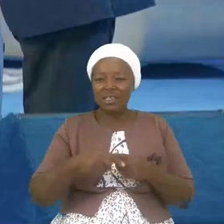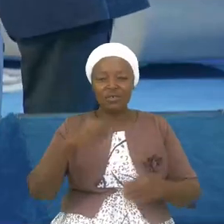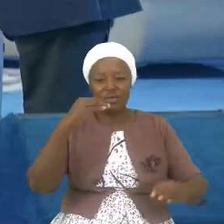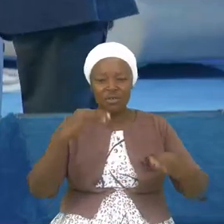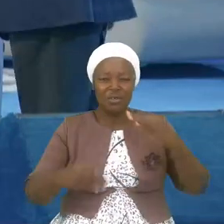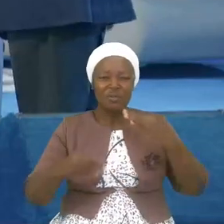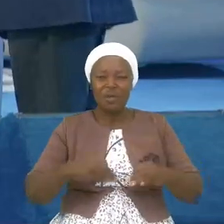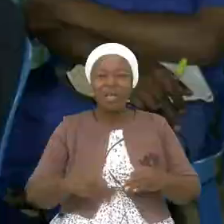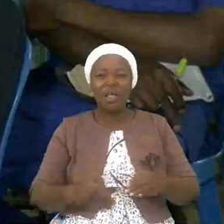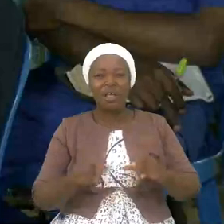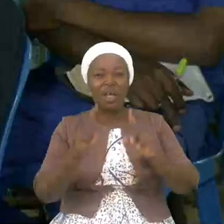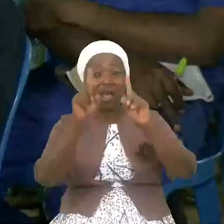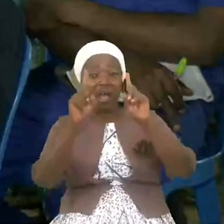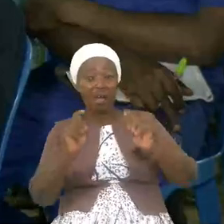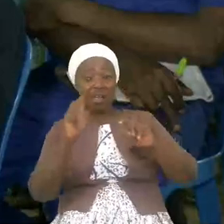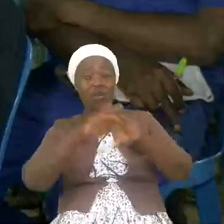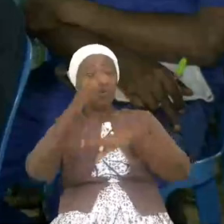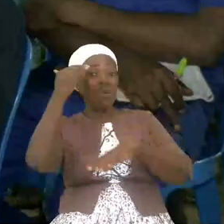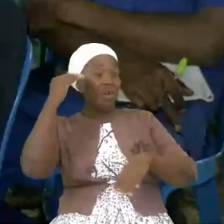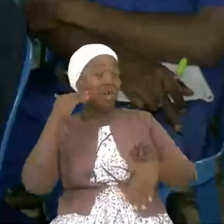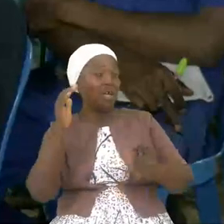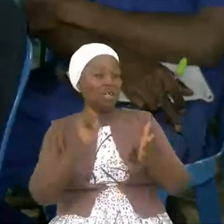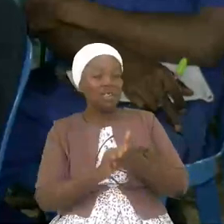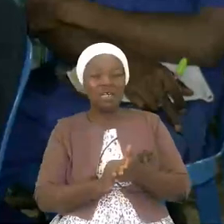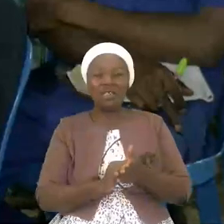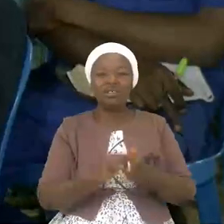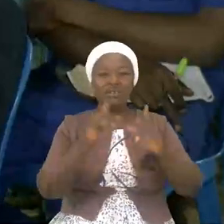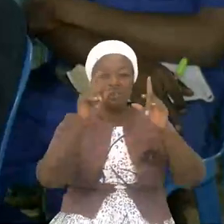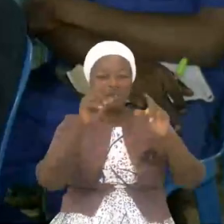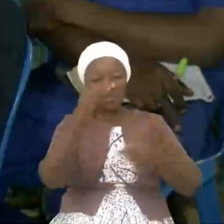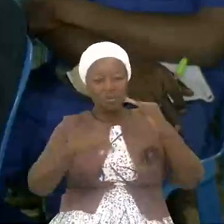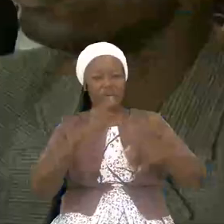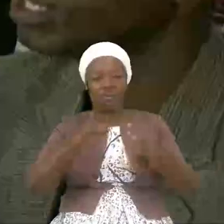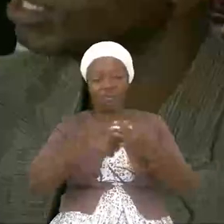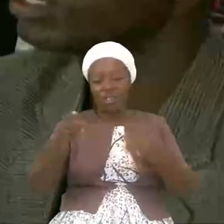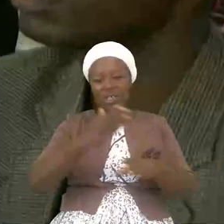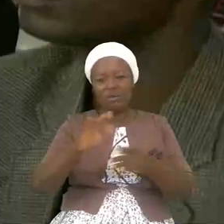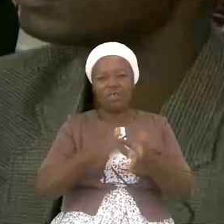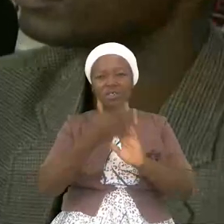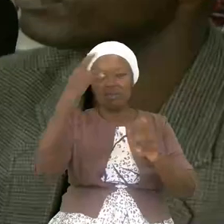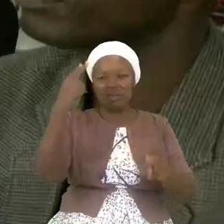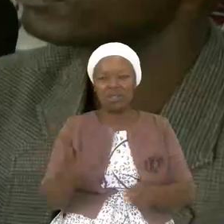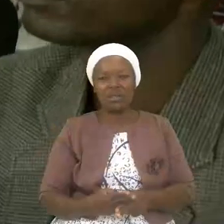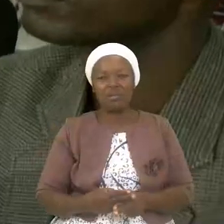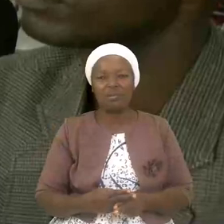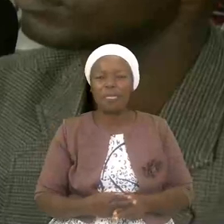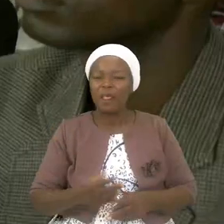suspend sur ta tête, ce jugement va disparaître au nom de Jésus.